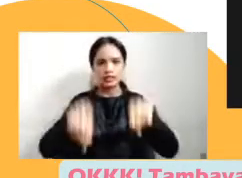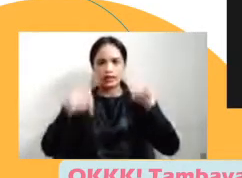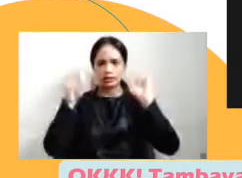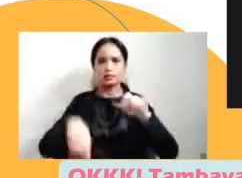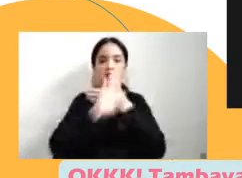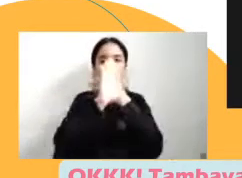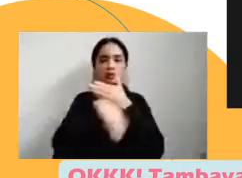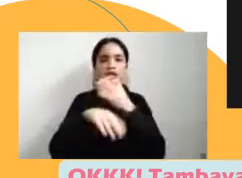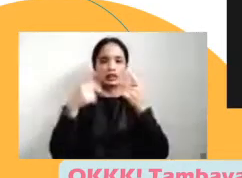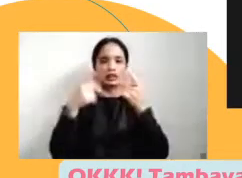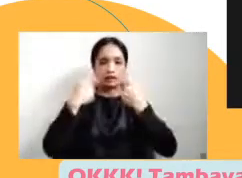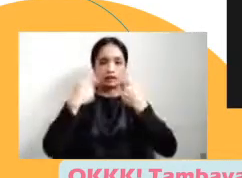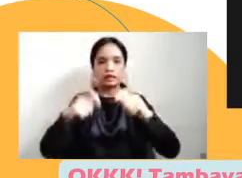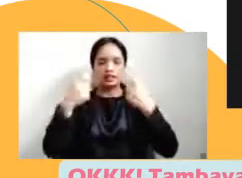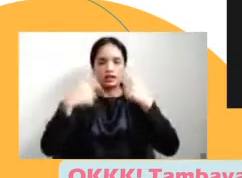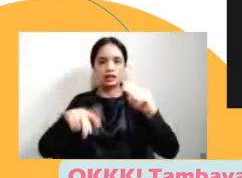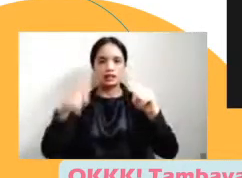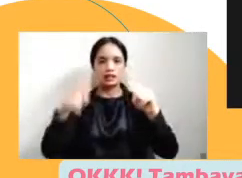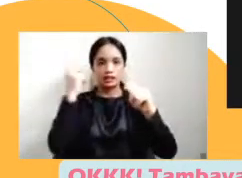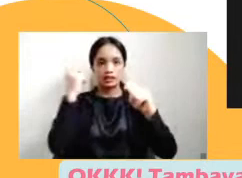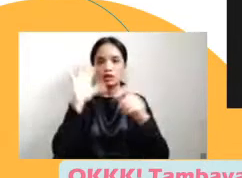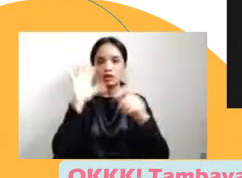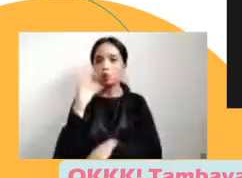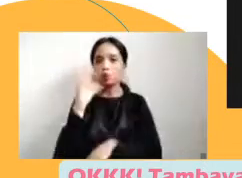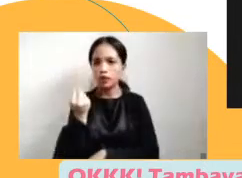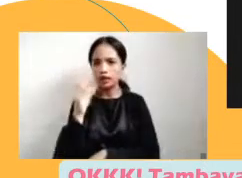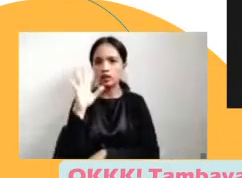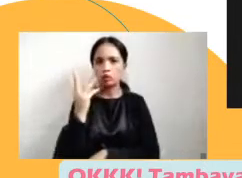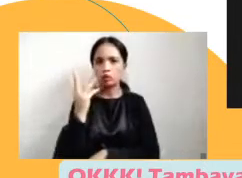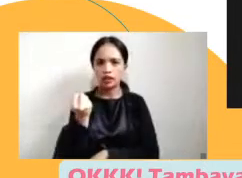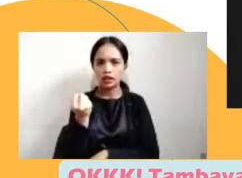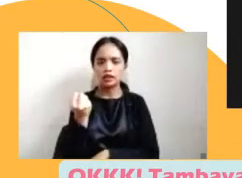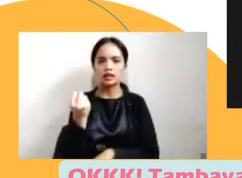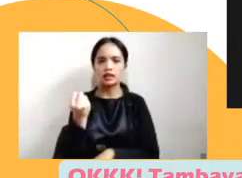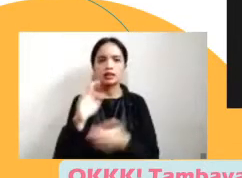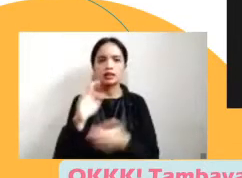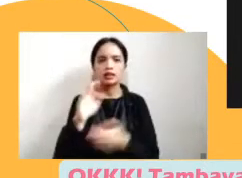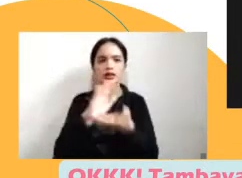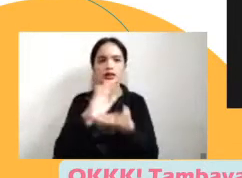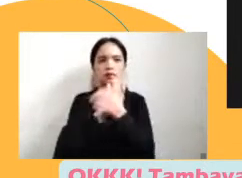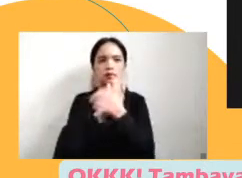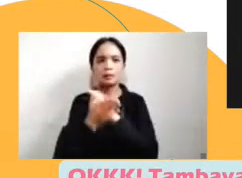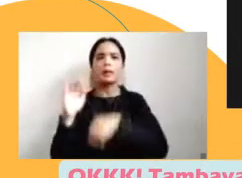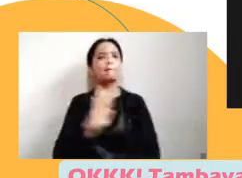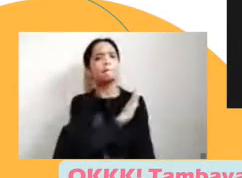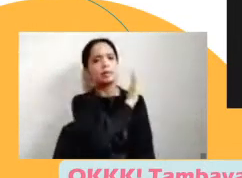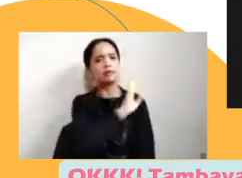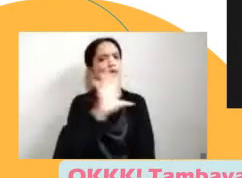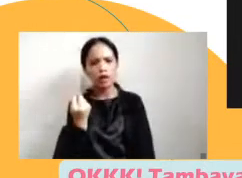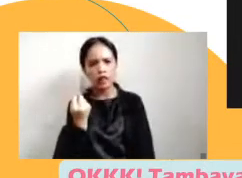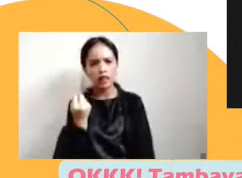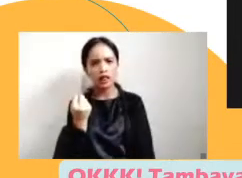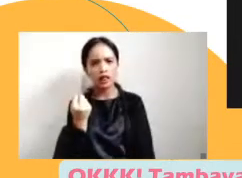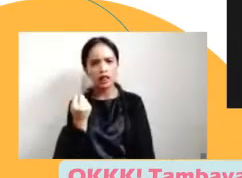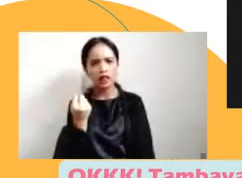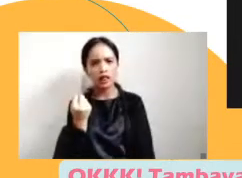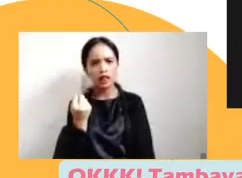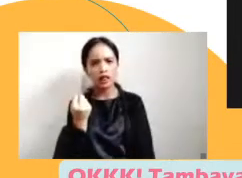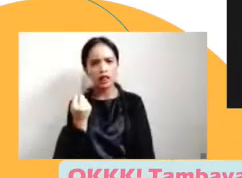Try nating balikan. Kailan ba tayo huling naging matatag, no? Sige nga, tingnan